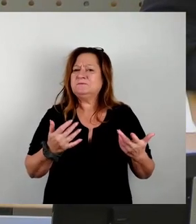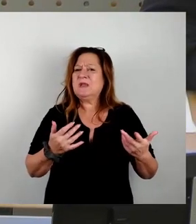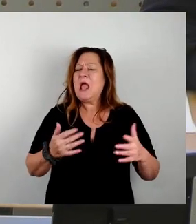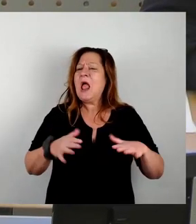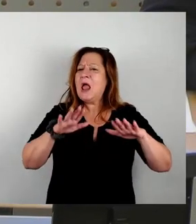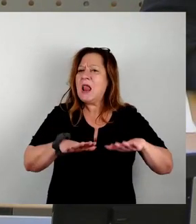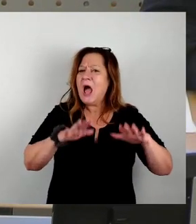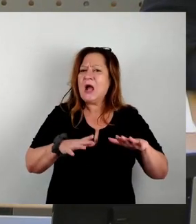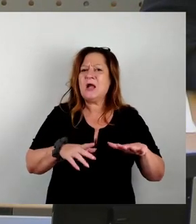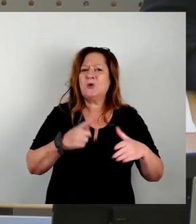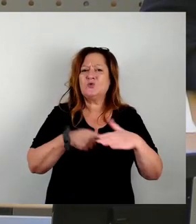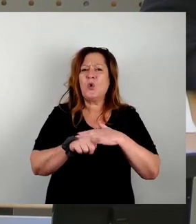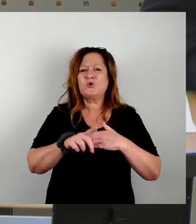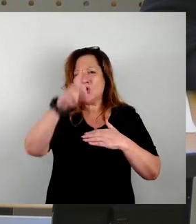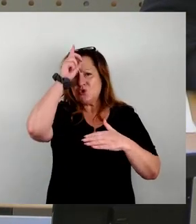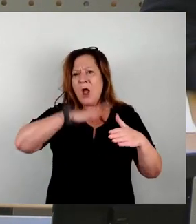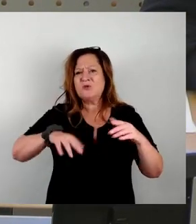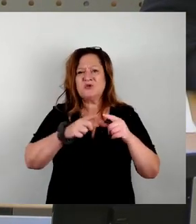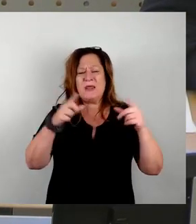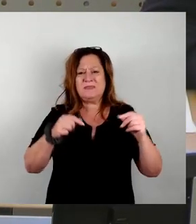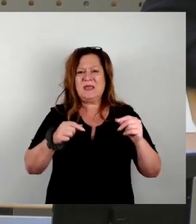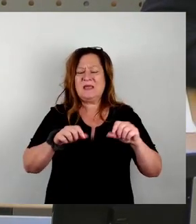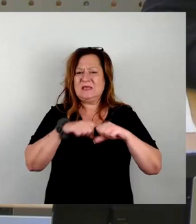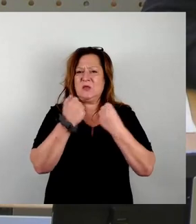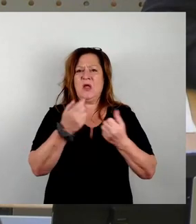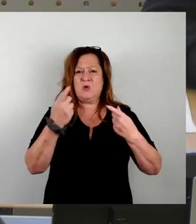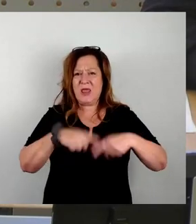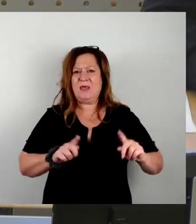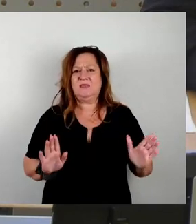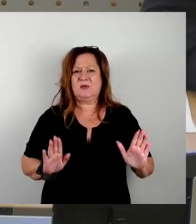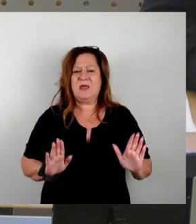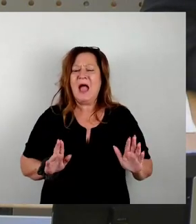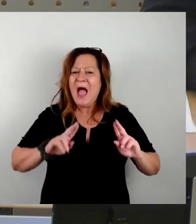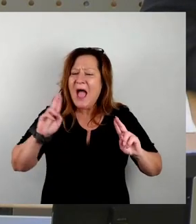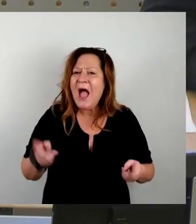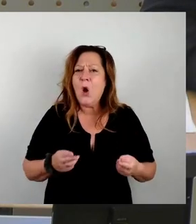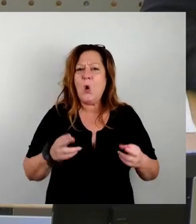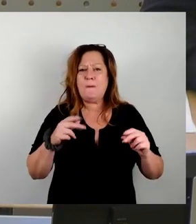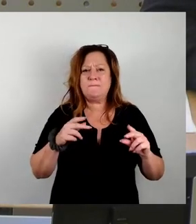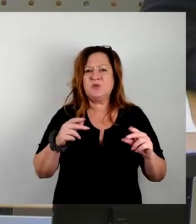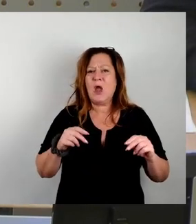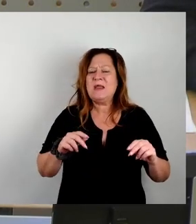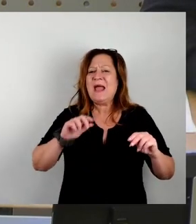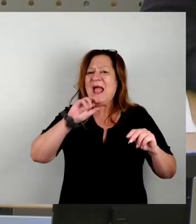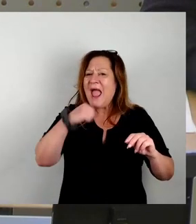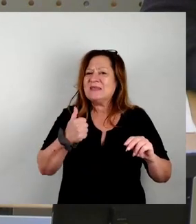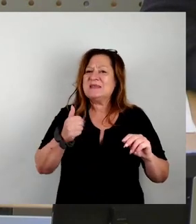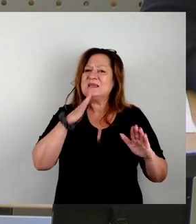das Deutschlandticket ganz massiv geändert hat. Und dass wir tatsächlich da natürlich auch mal im restlichen Portfolio